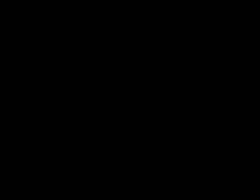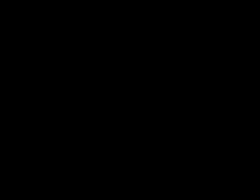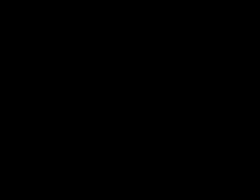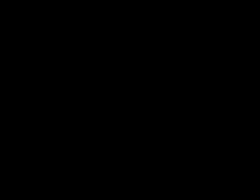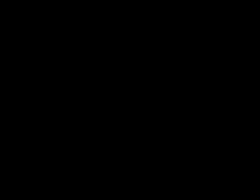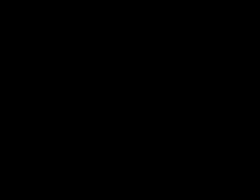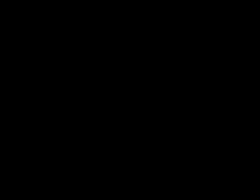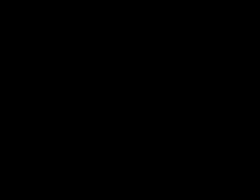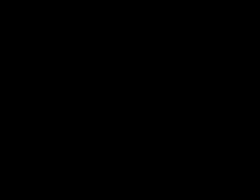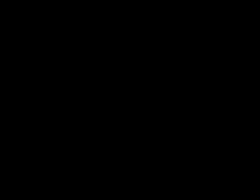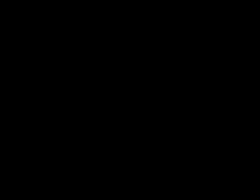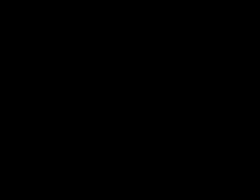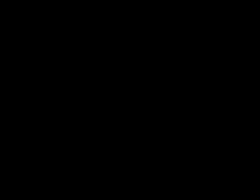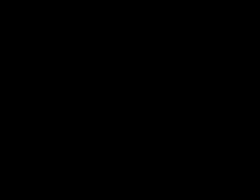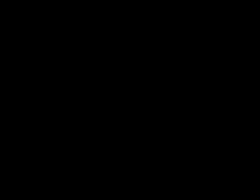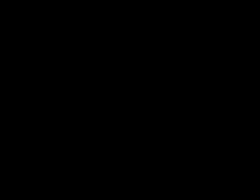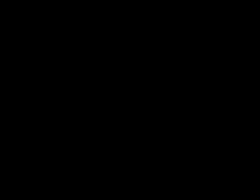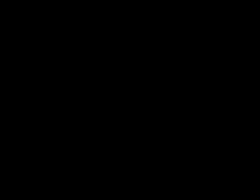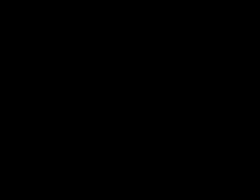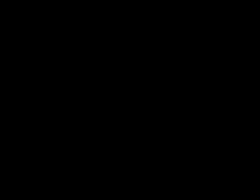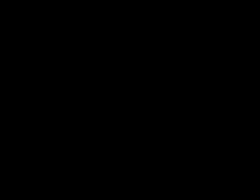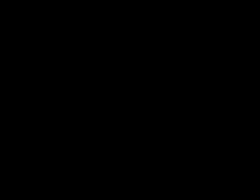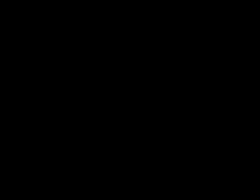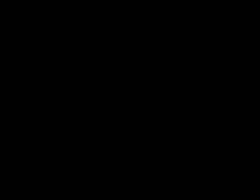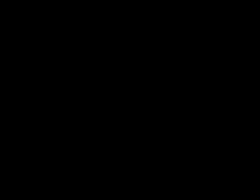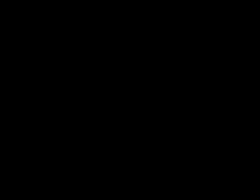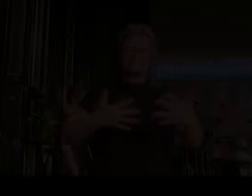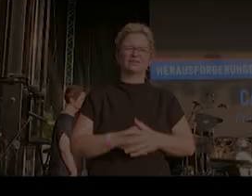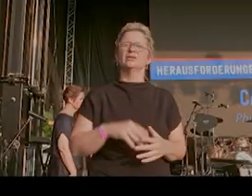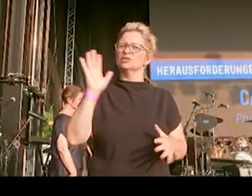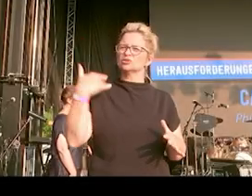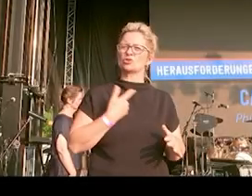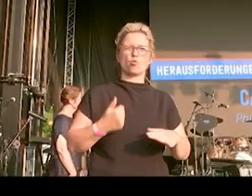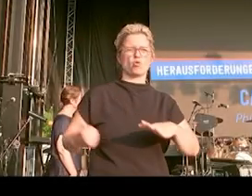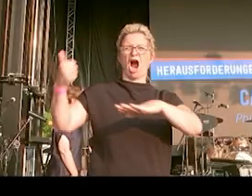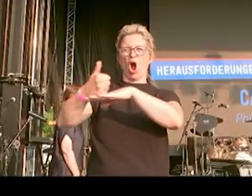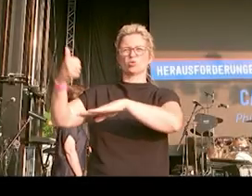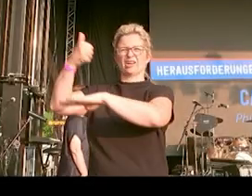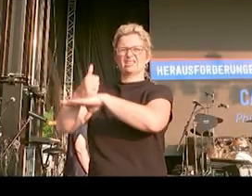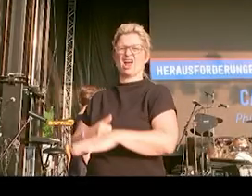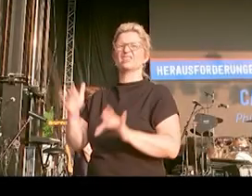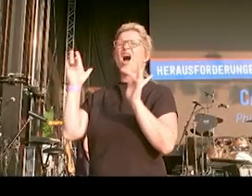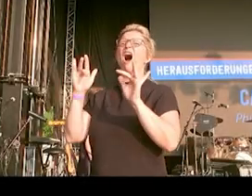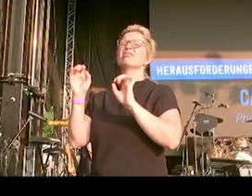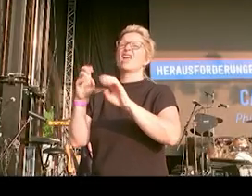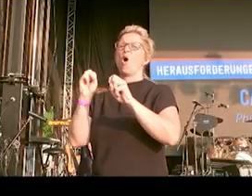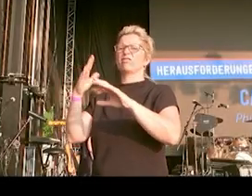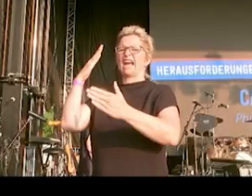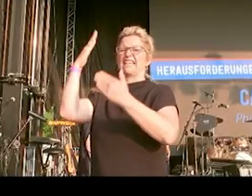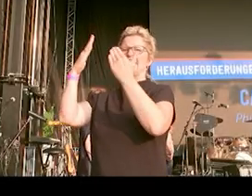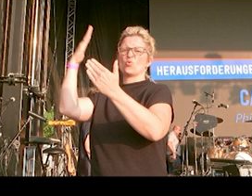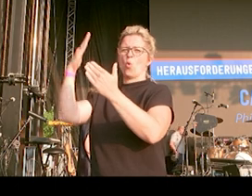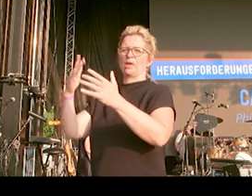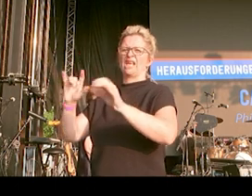heute in Dresden zeigen können, dass in der Auseinandersetzung mit autoritären, antiaufklärerischen Ideologien